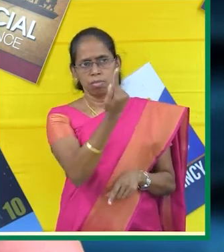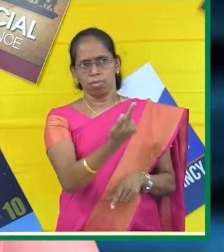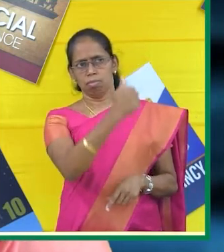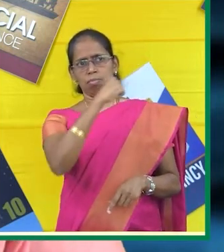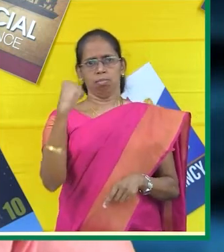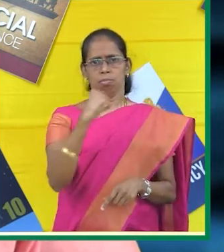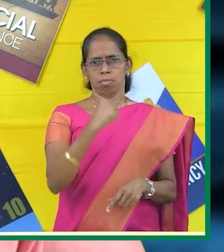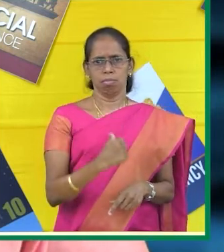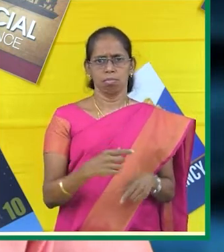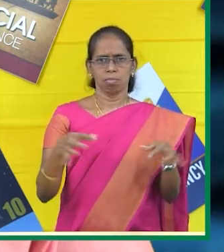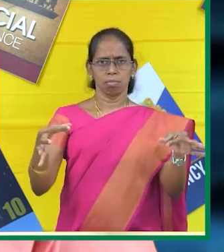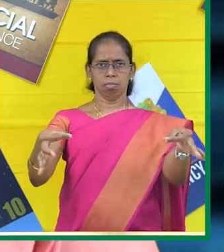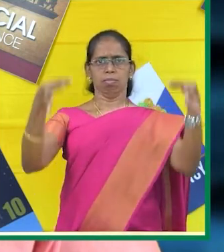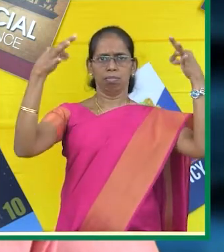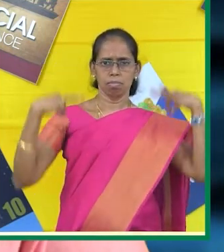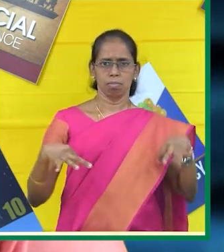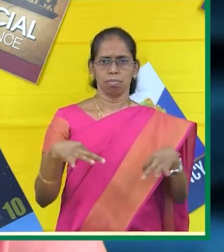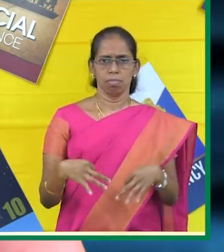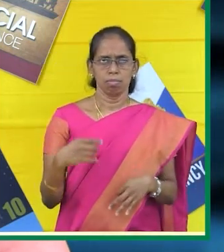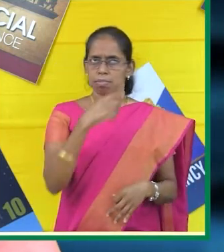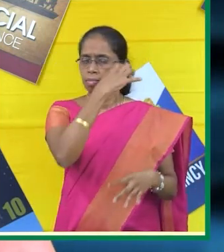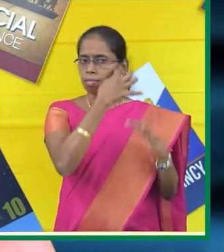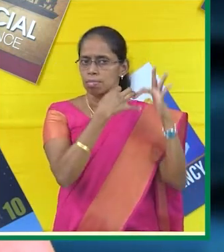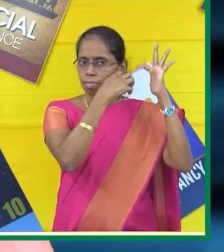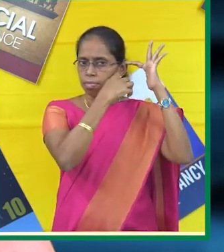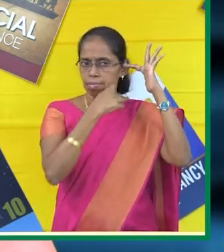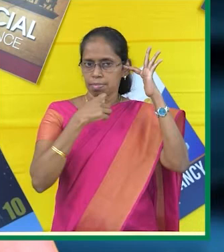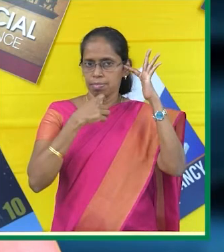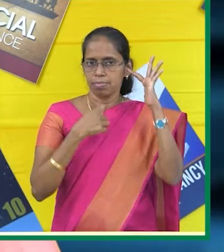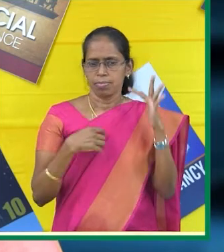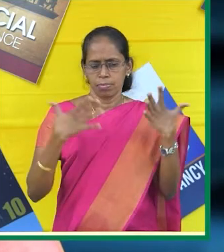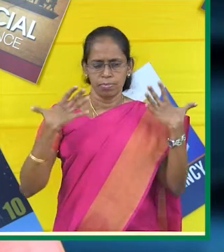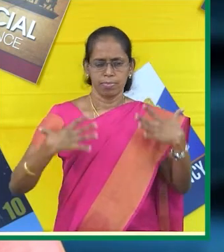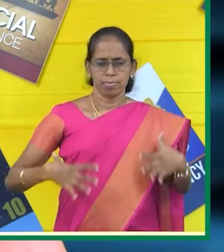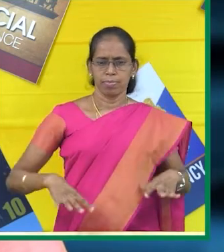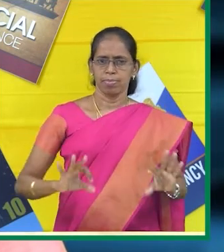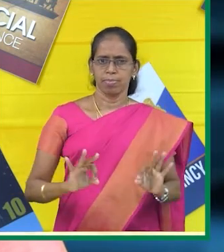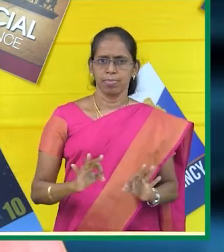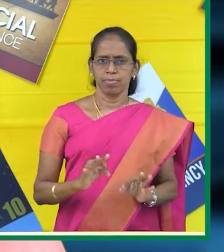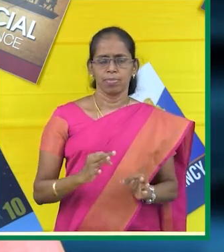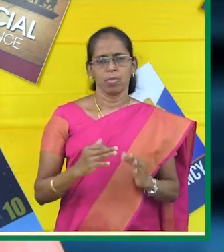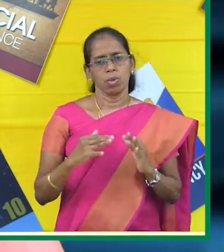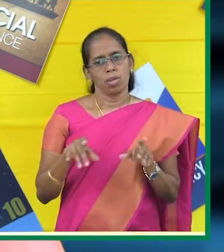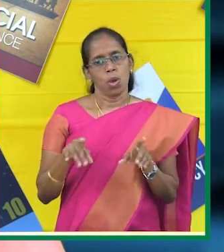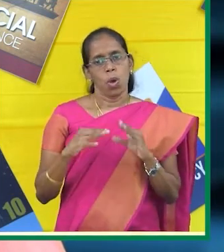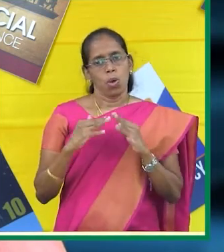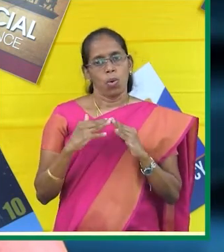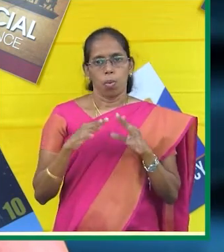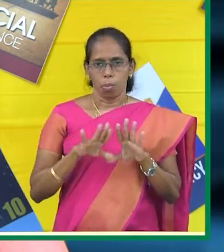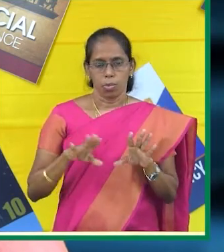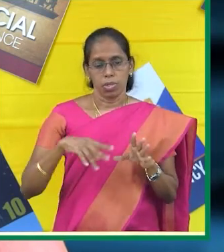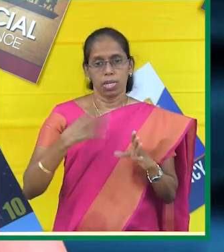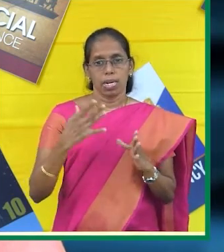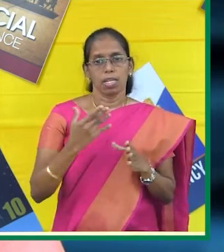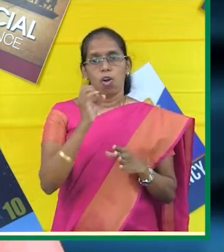அவருக்கு ஆடை அணிவித்து, அவருக்கு முகச்சவரம் செய்து, அவரை முழுமையாக அலுவலகத்திற்கு செல்வதற்கு தயார்